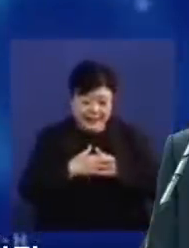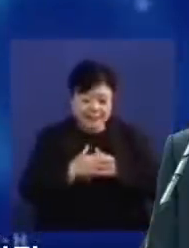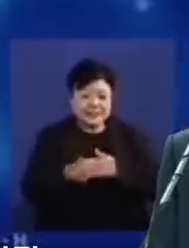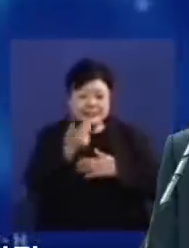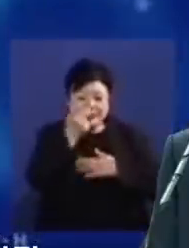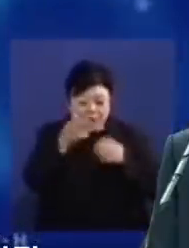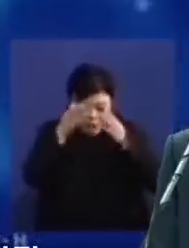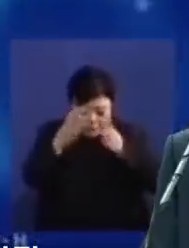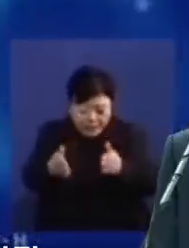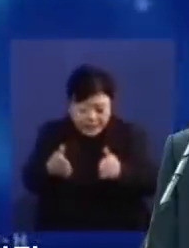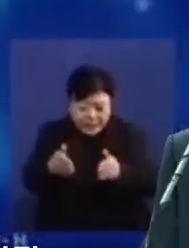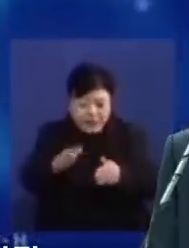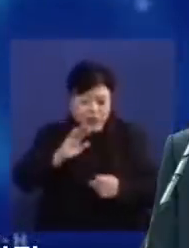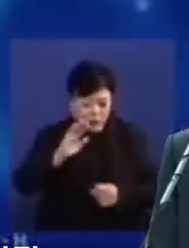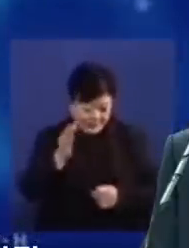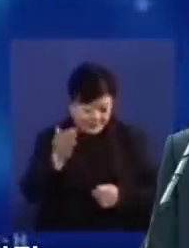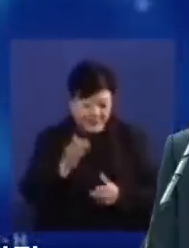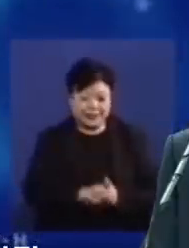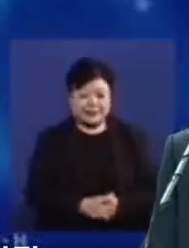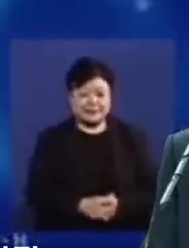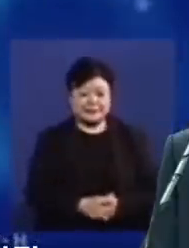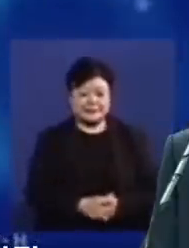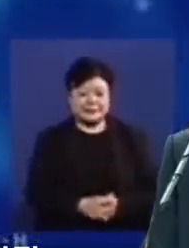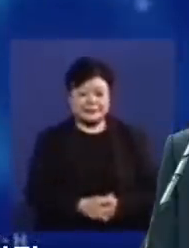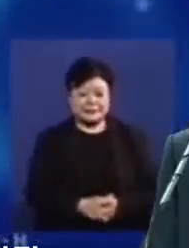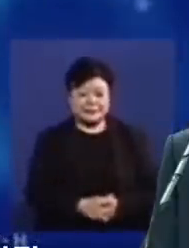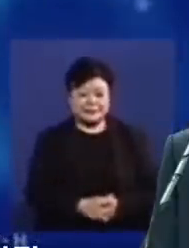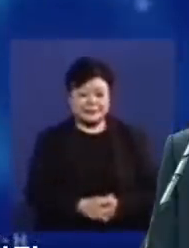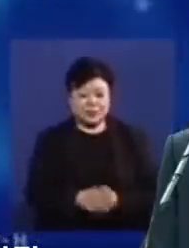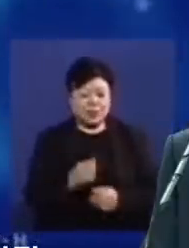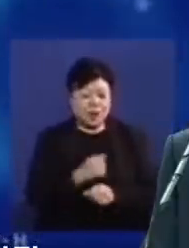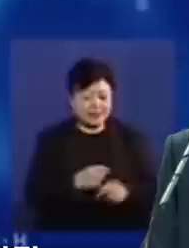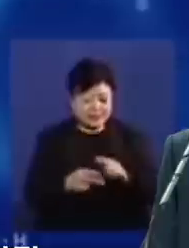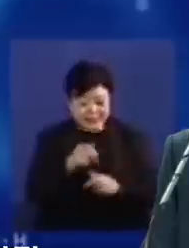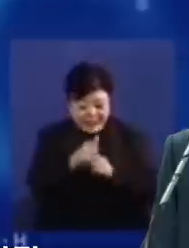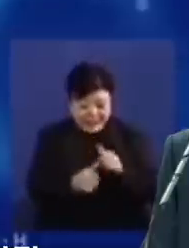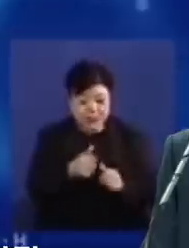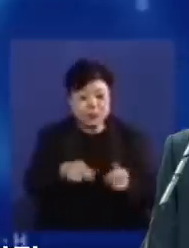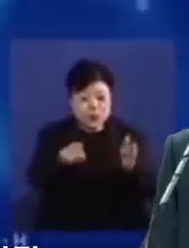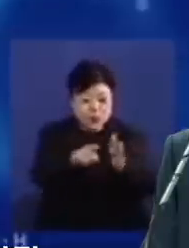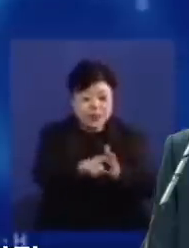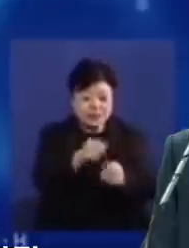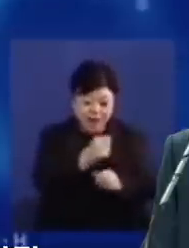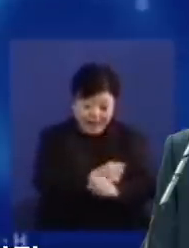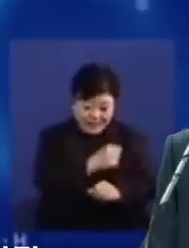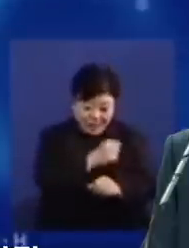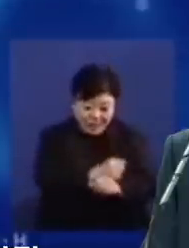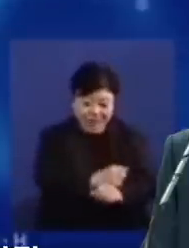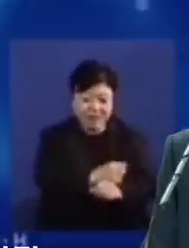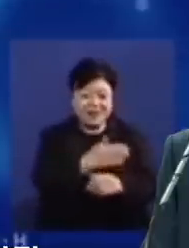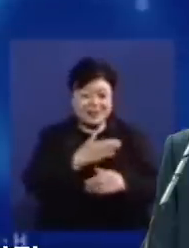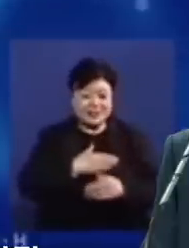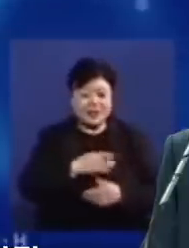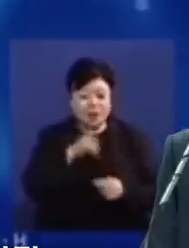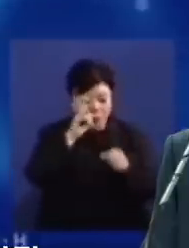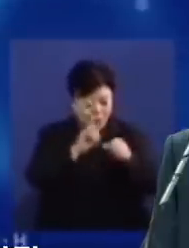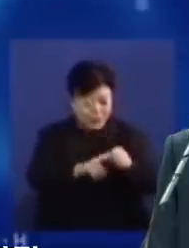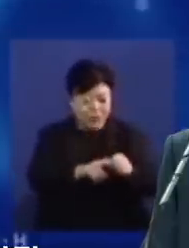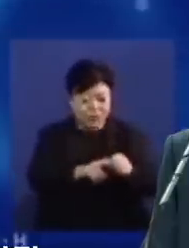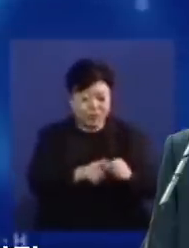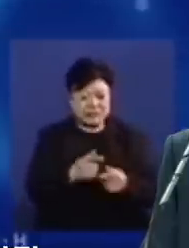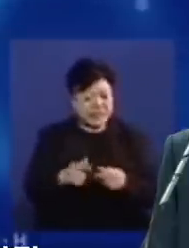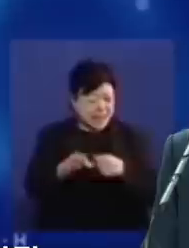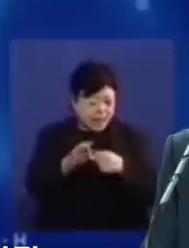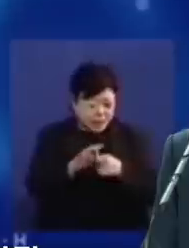생명의 방향이 되어 주셨습니다. 뭘 하든지 하나님을 위해서 하자는 것이 저 인생의 목표입니다. 그렇지